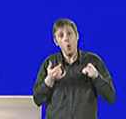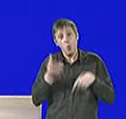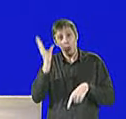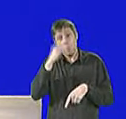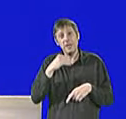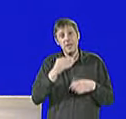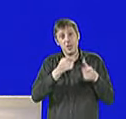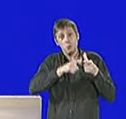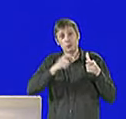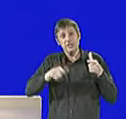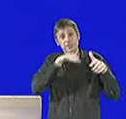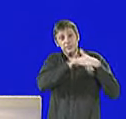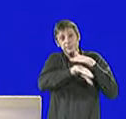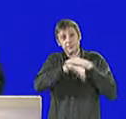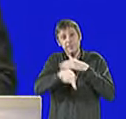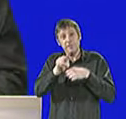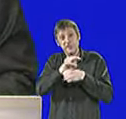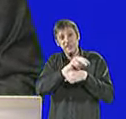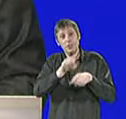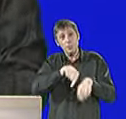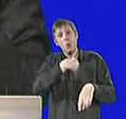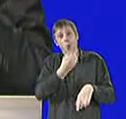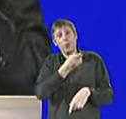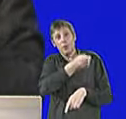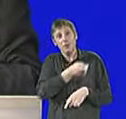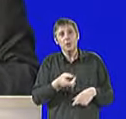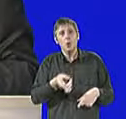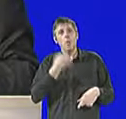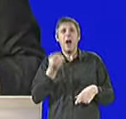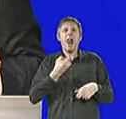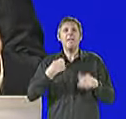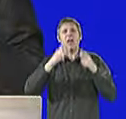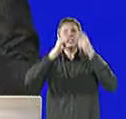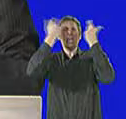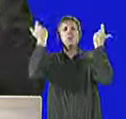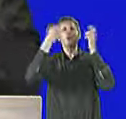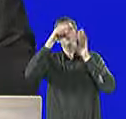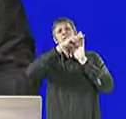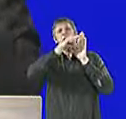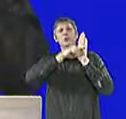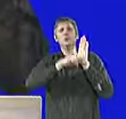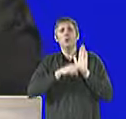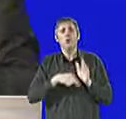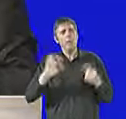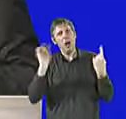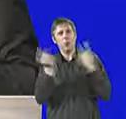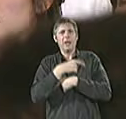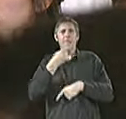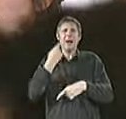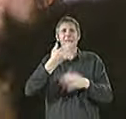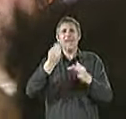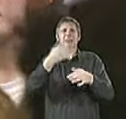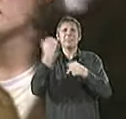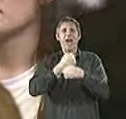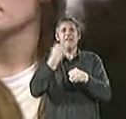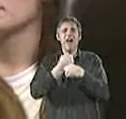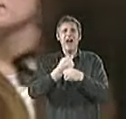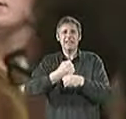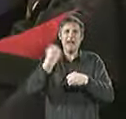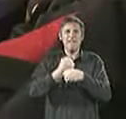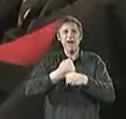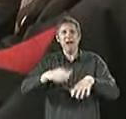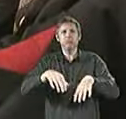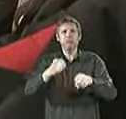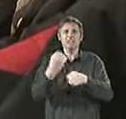usines. Eux, ils parlent de statut. Moi, je parle de travail. Eux, ils parlent